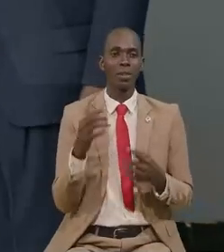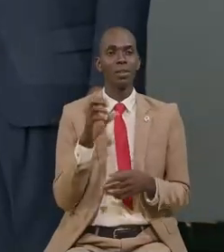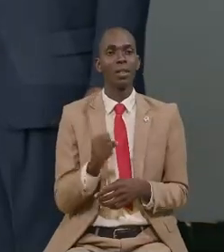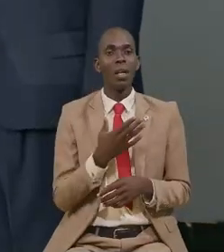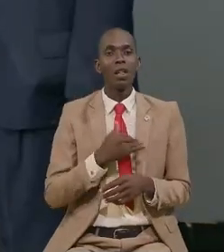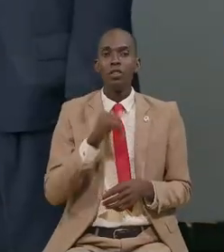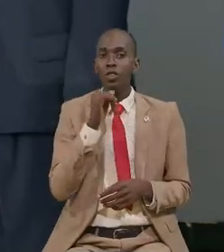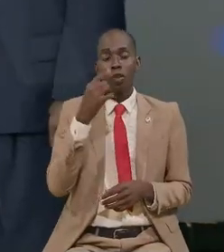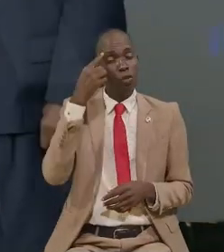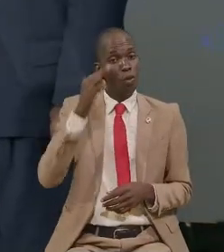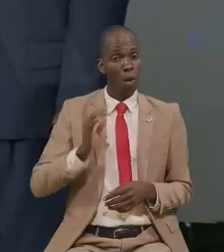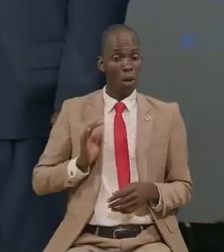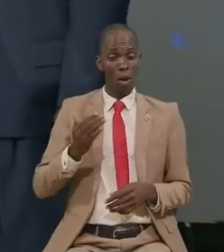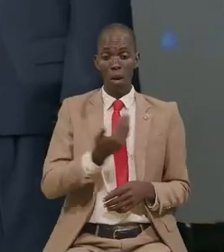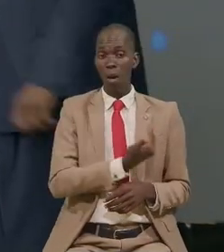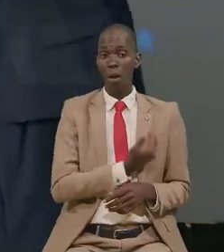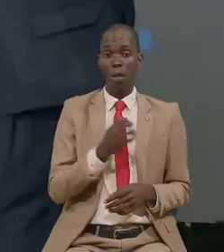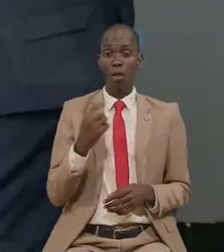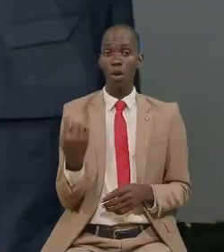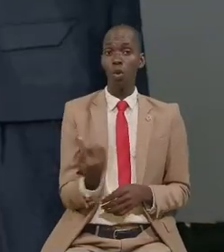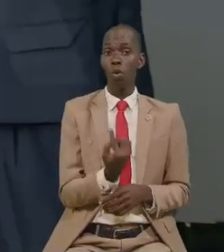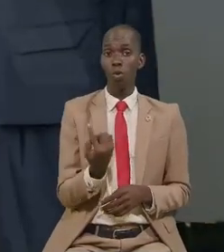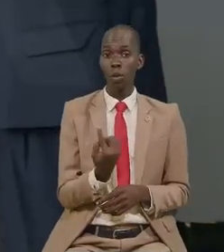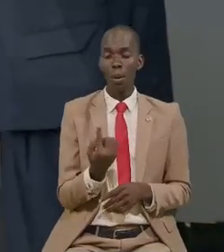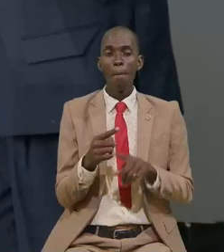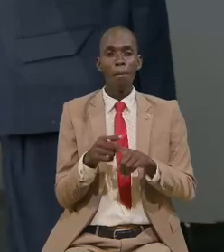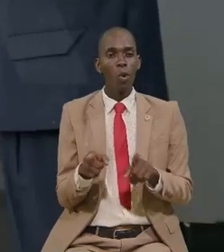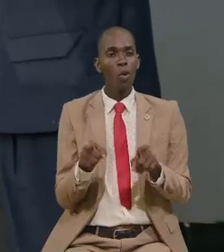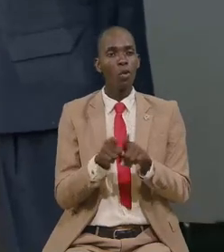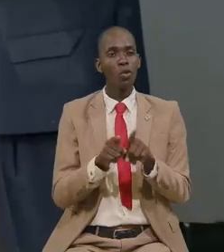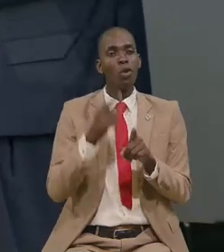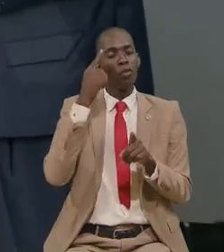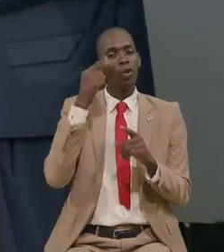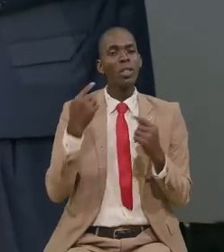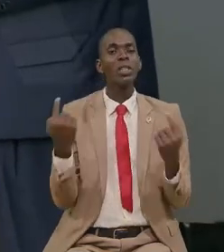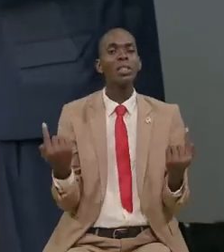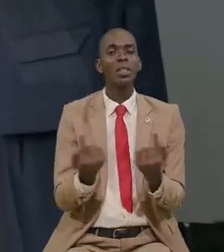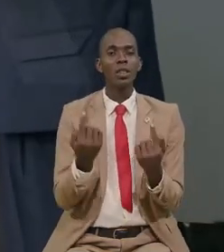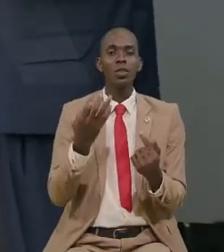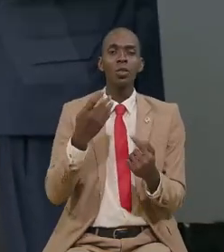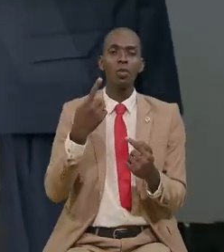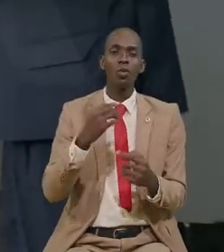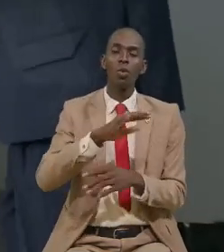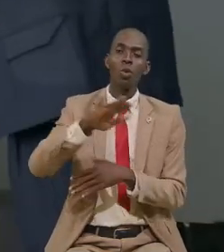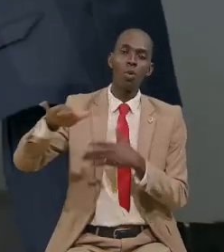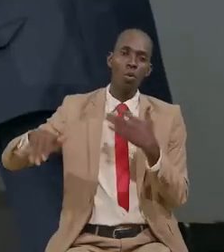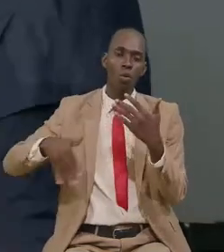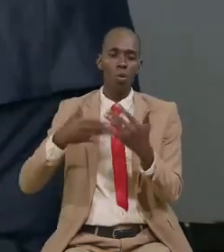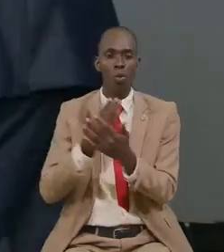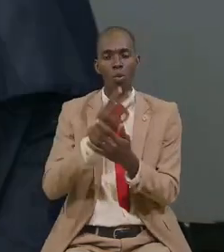les nôtres, mais aussi pour ceux du monde entier.